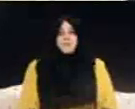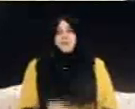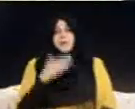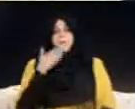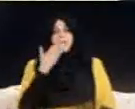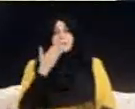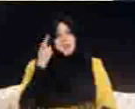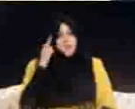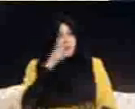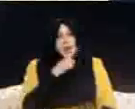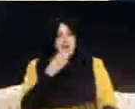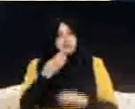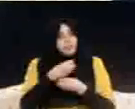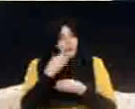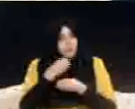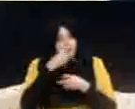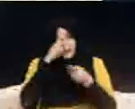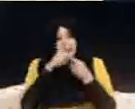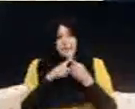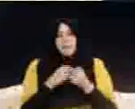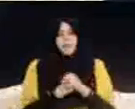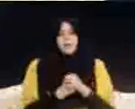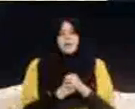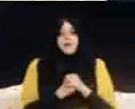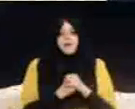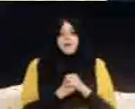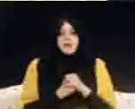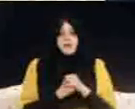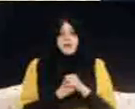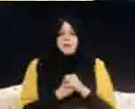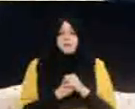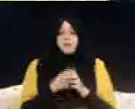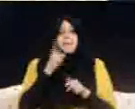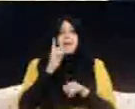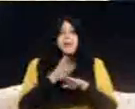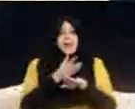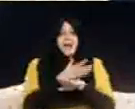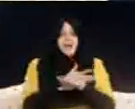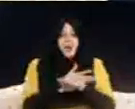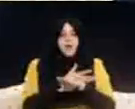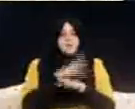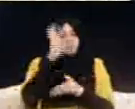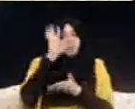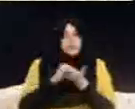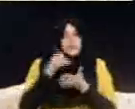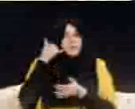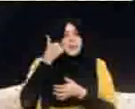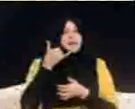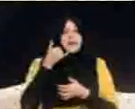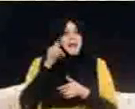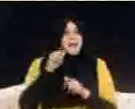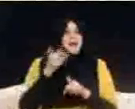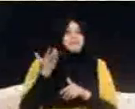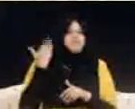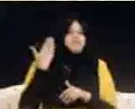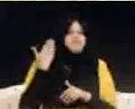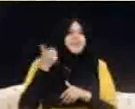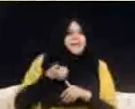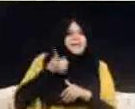على ما قدمت وتفضلت. وقبل استقبال الاتصالات والمكالمات، في أسئلة تبقت معنا من لقاء يوم